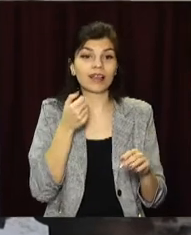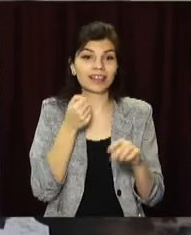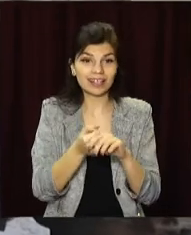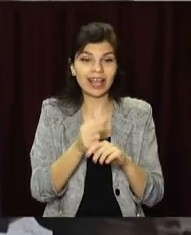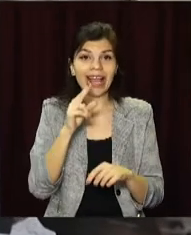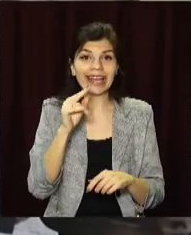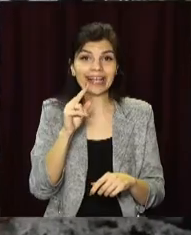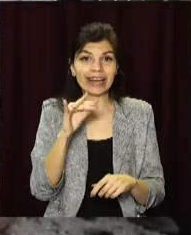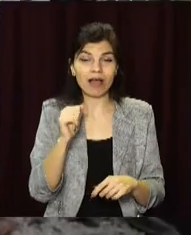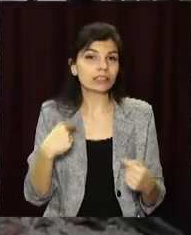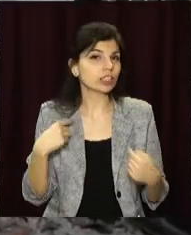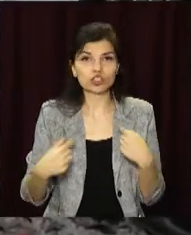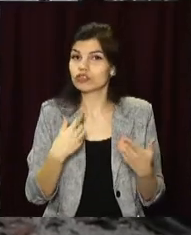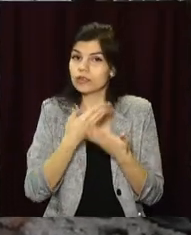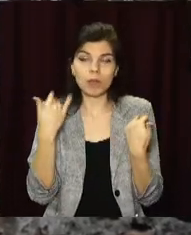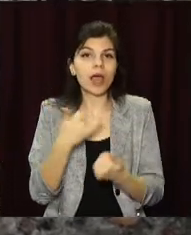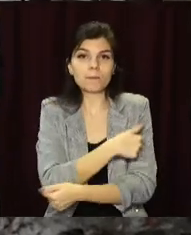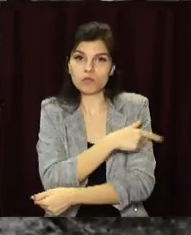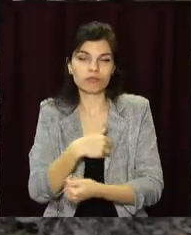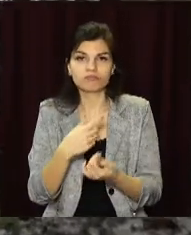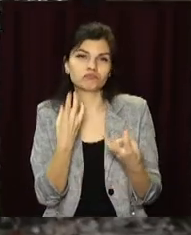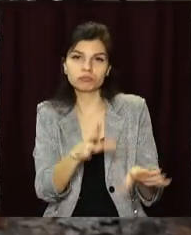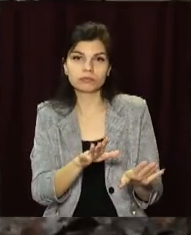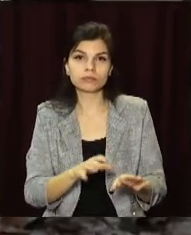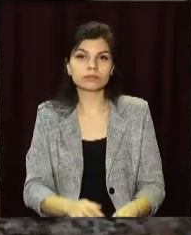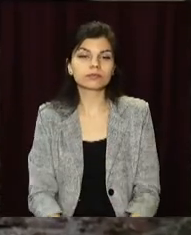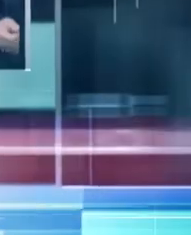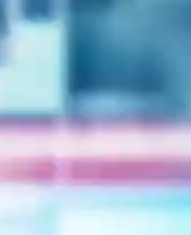кермувальник Кія не постраждав і від медичної допомоги відмовився.